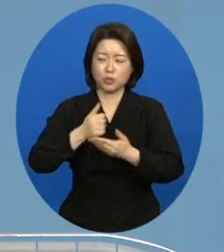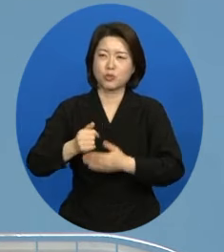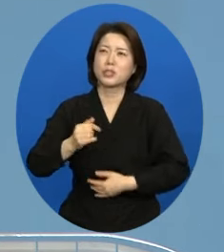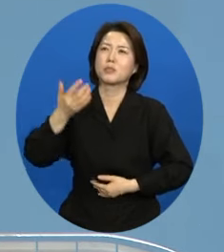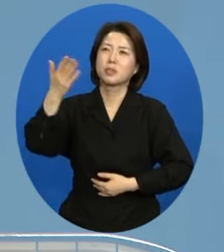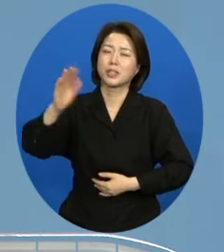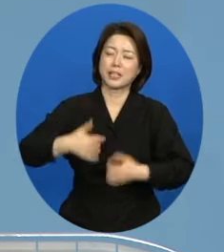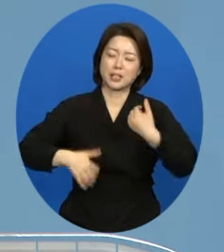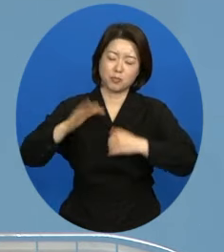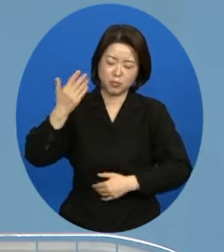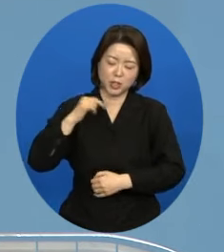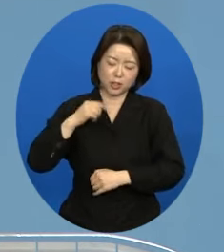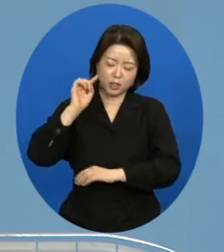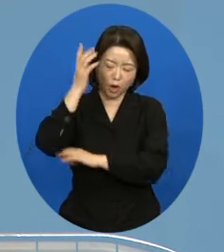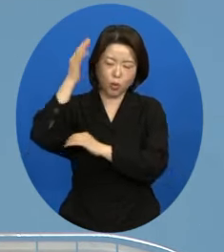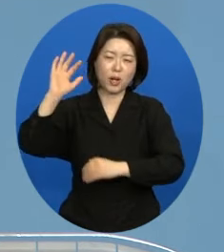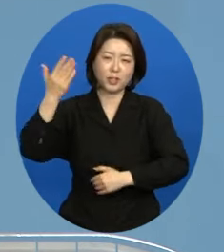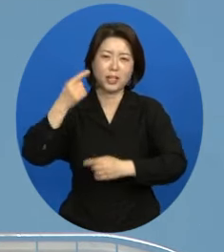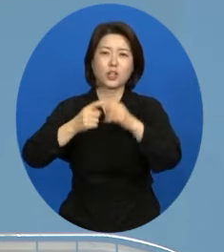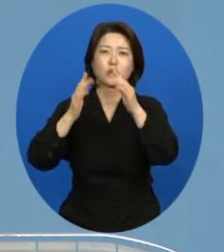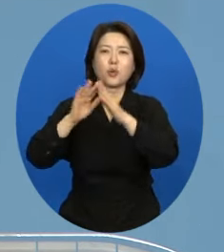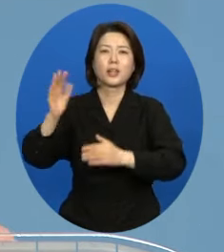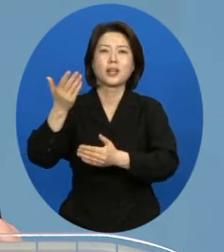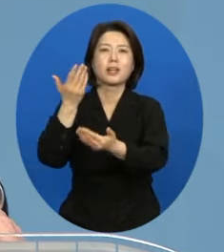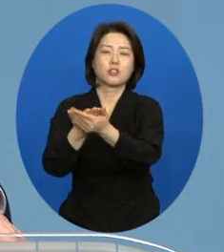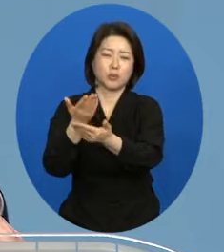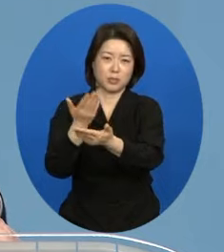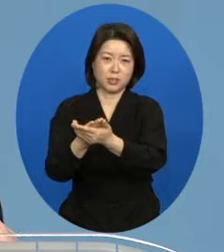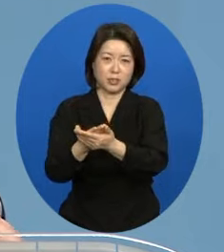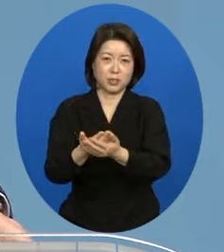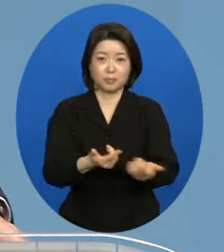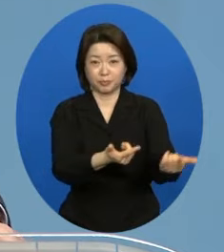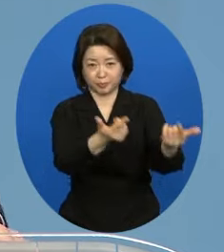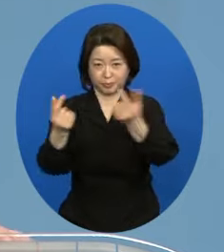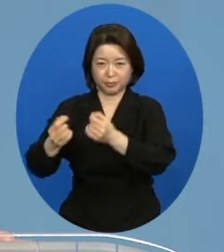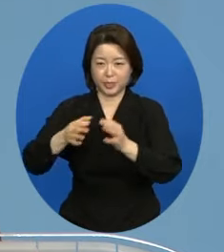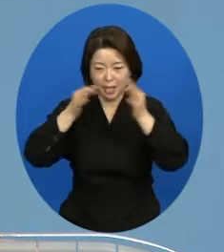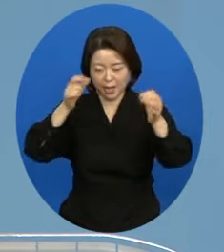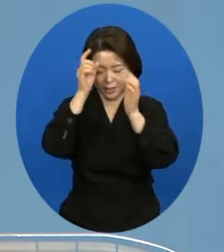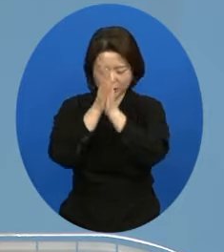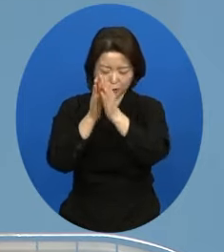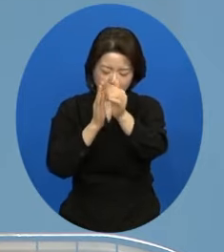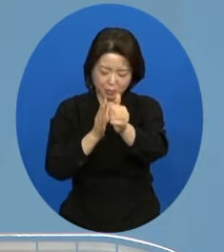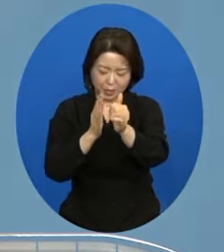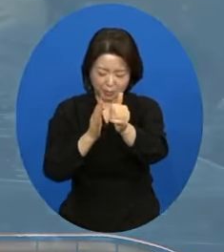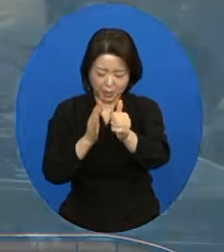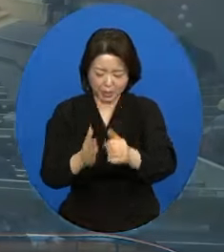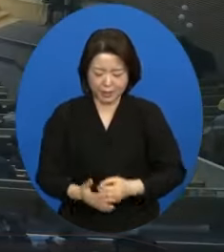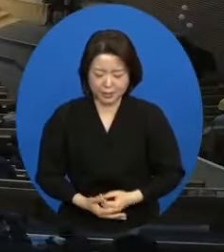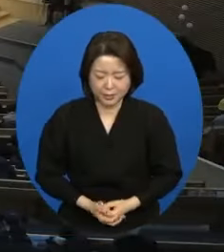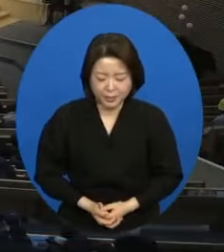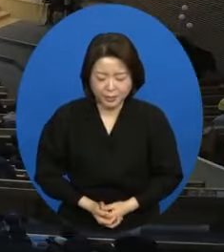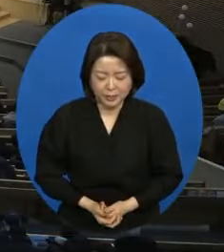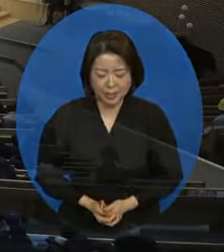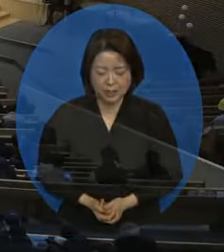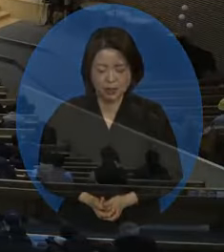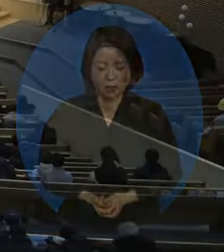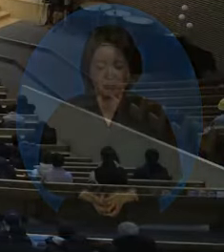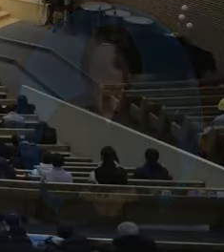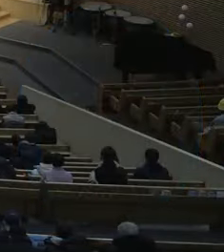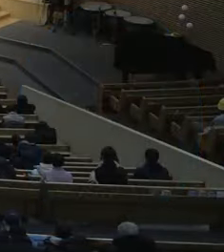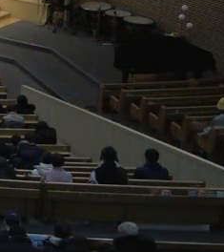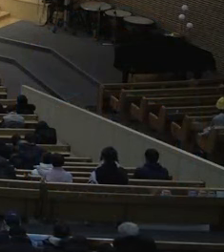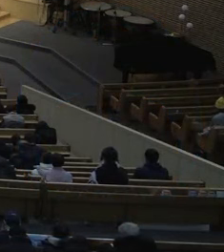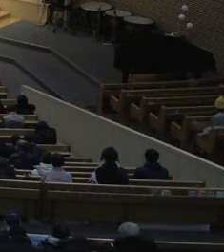되고 영광이 되는 교회가 되게 하여 주시옵소서 우리 함께 통성으로 기도하도록 하겠습니다 하나님 아버지 감사합니다